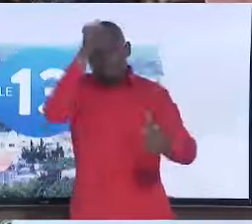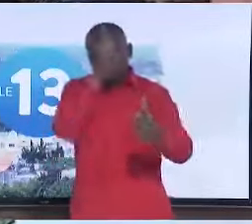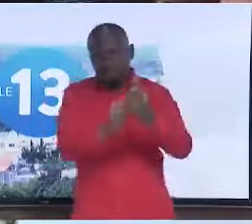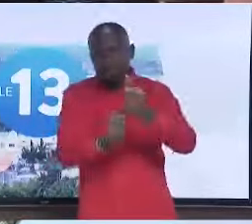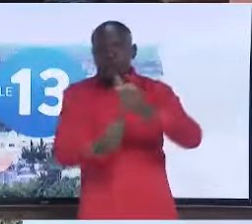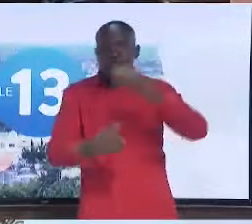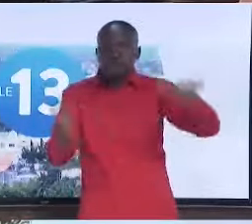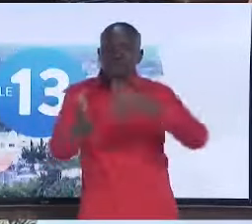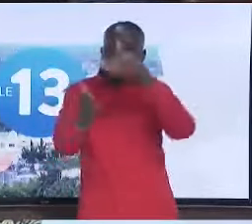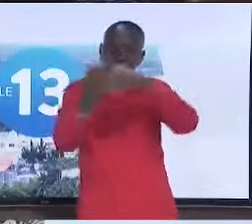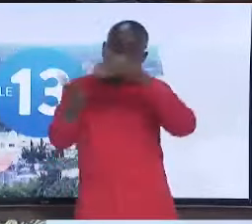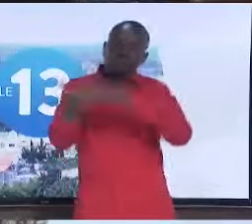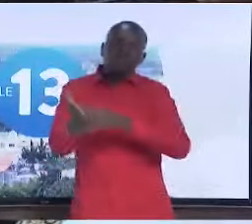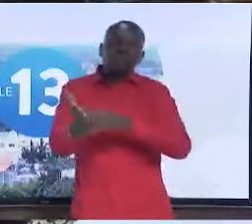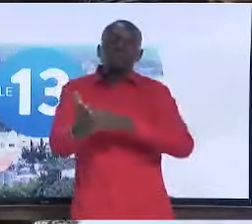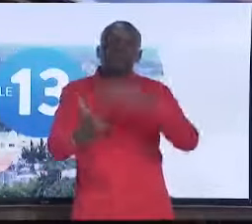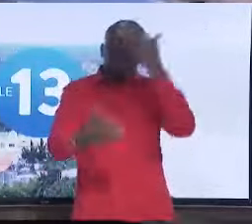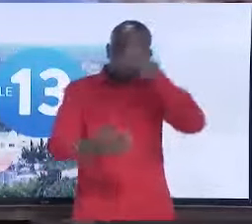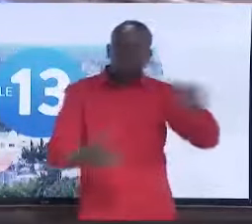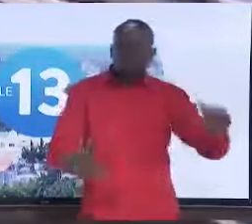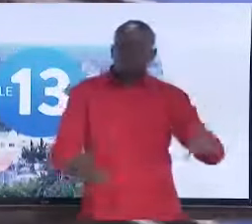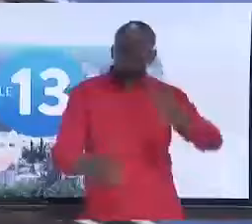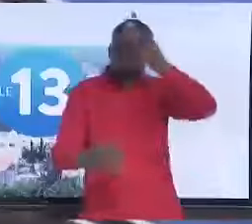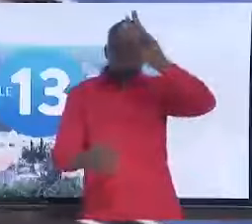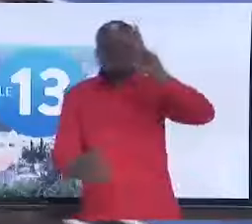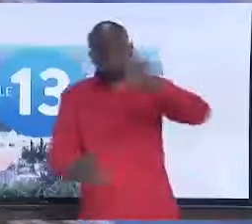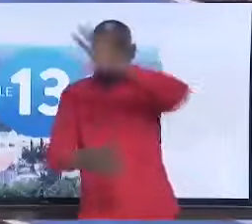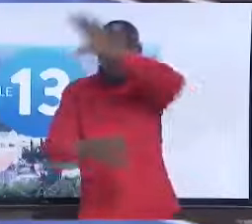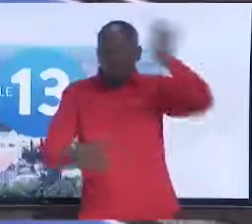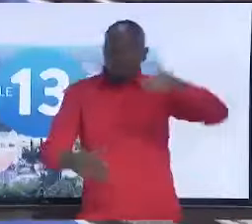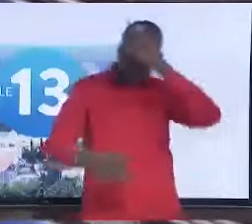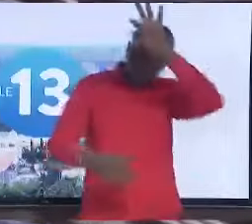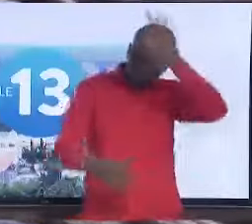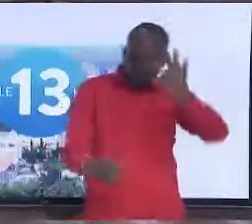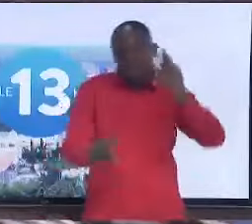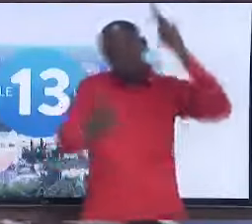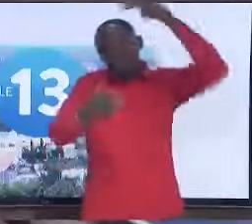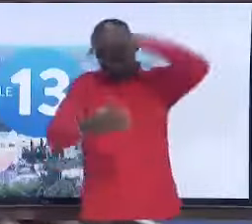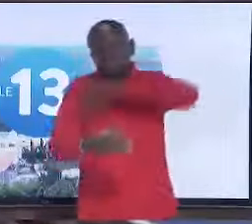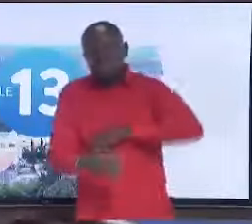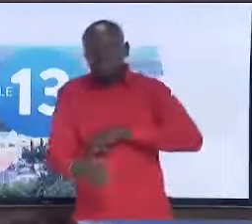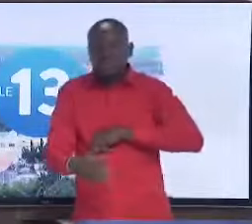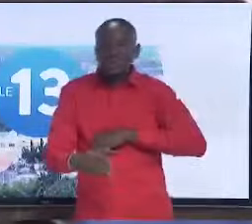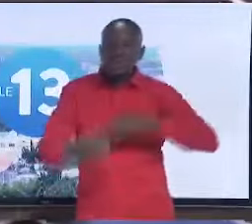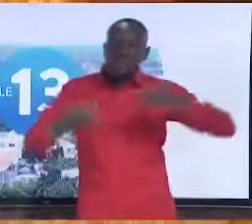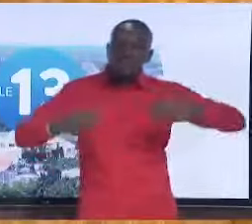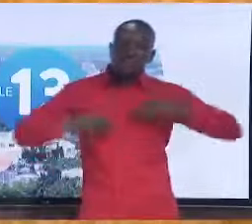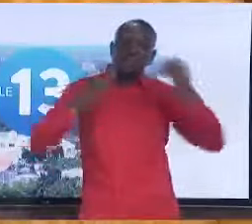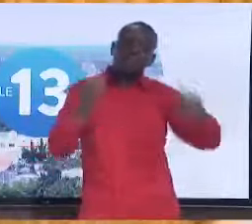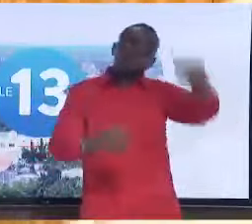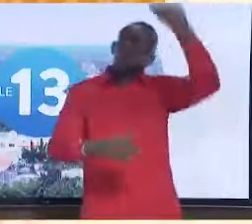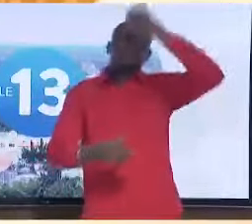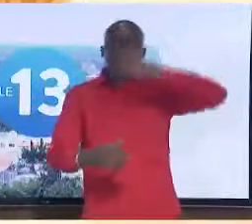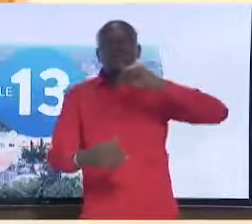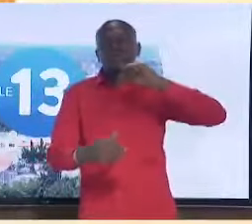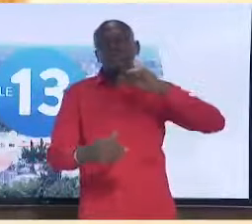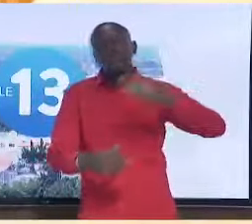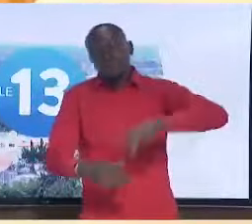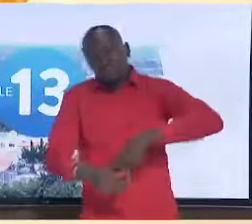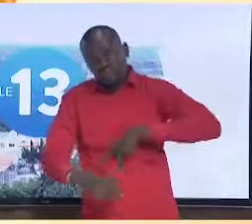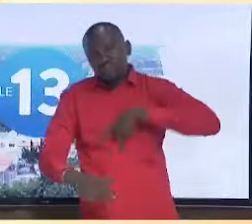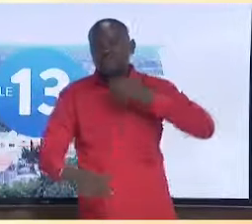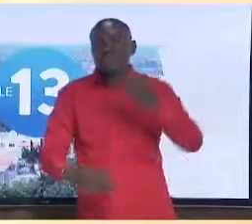3 700 000 enfants de 6 à 59 mois vont bénéficier de suppléments alimentaires au cours de cette